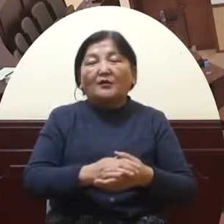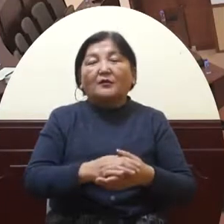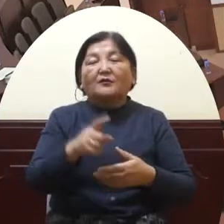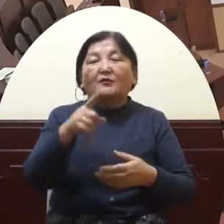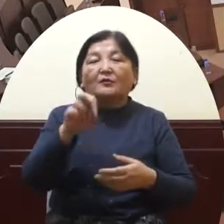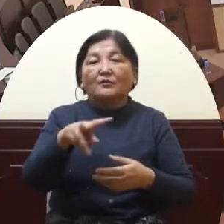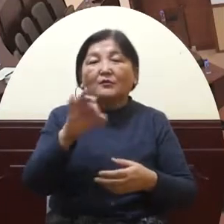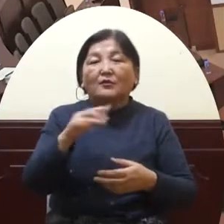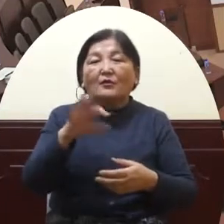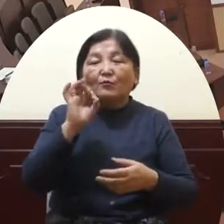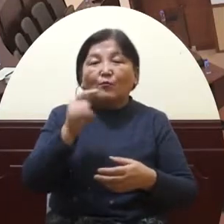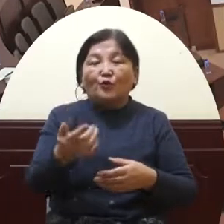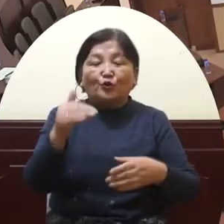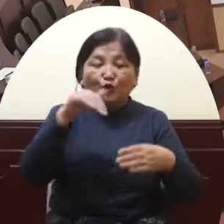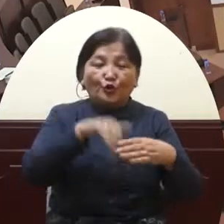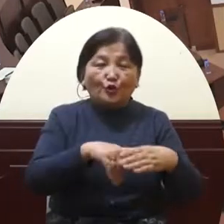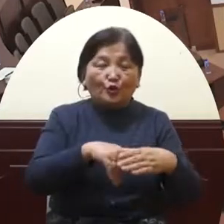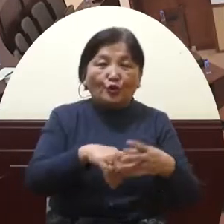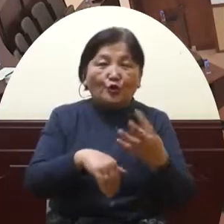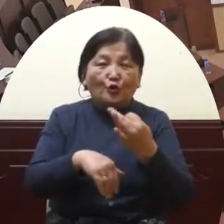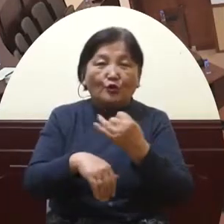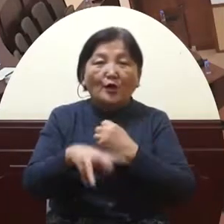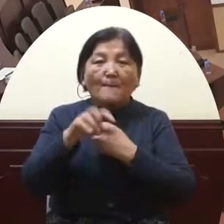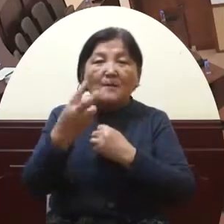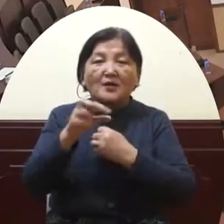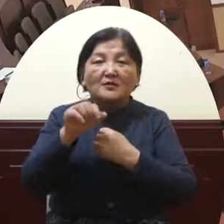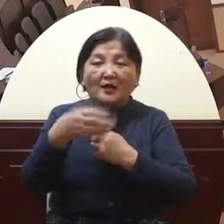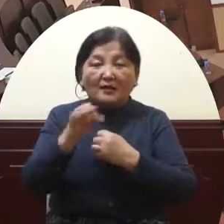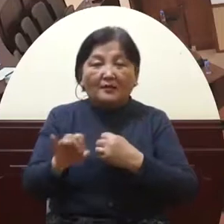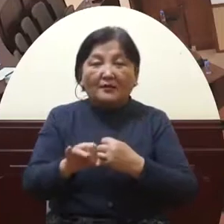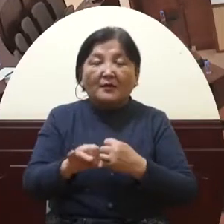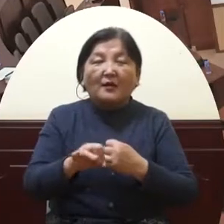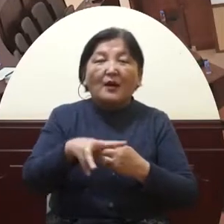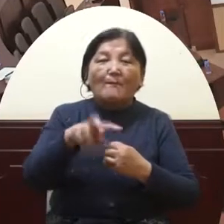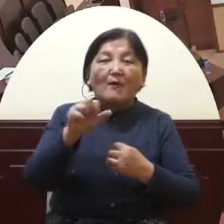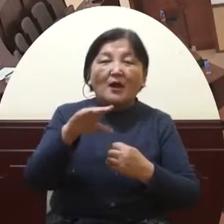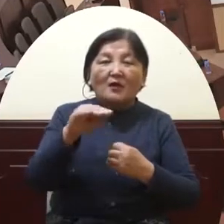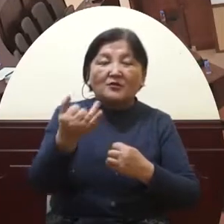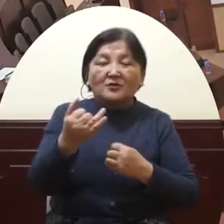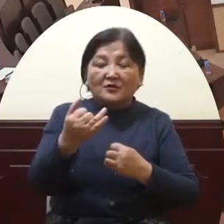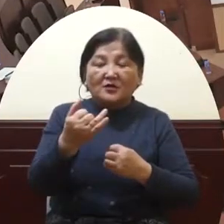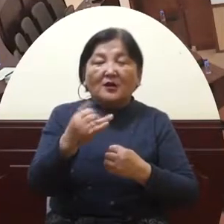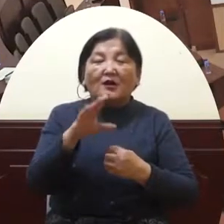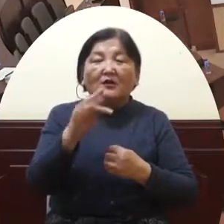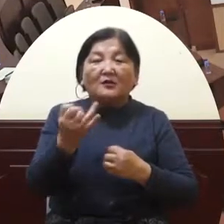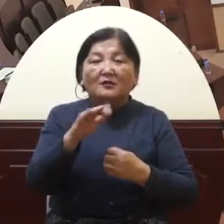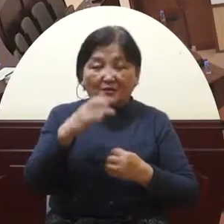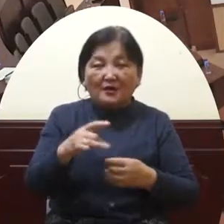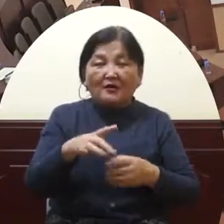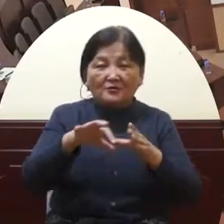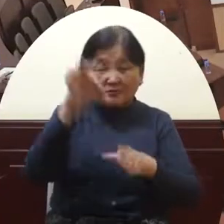тогтолцоогоор гэхдээ холимогн дотроо олон мандаттай мажоритарын хувьбарыг хэрэглэх замаар ингэж хэрэгжилж